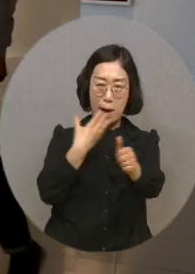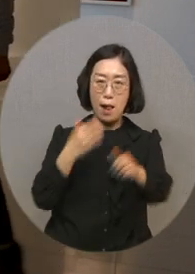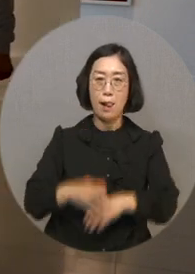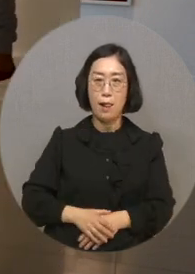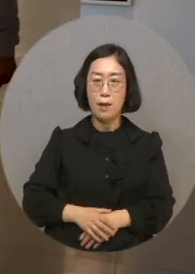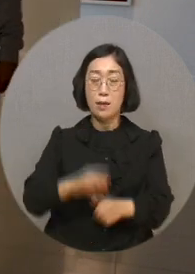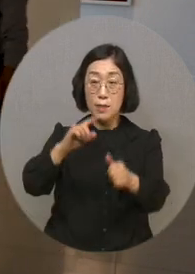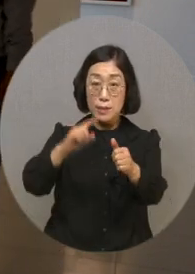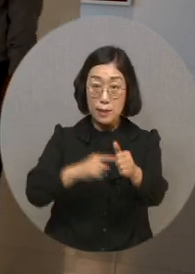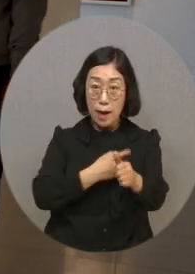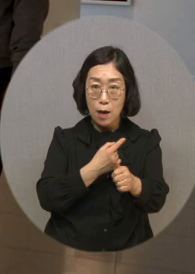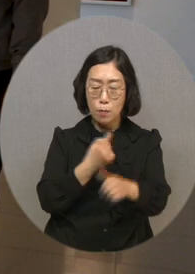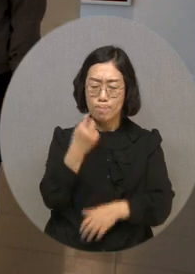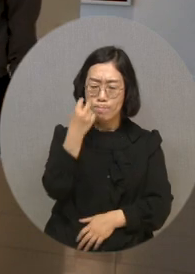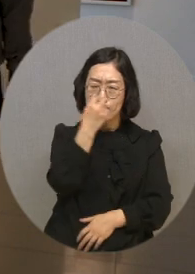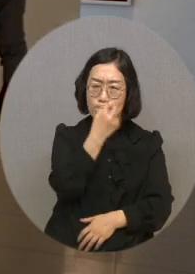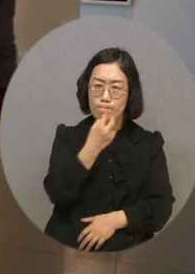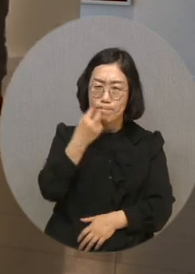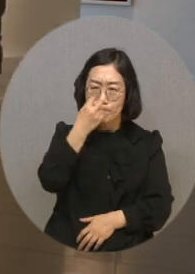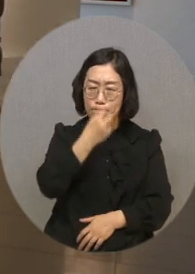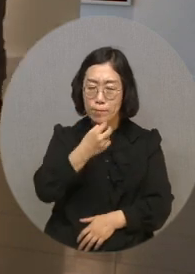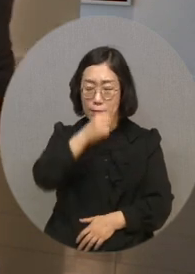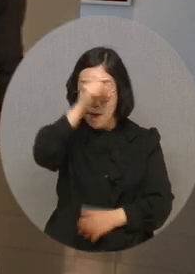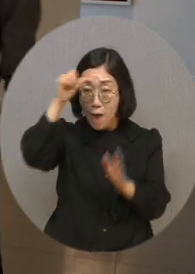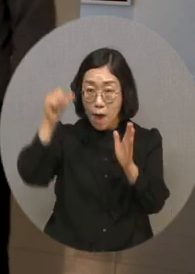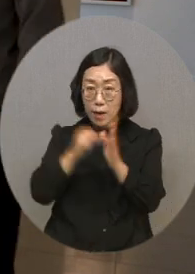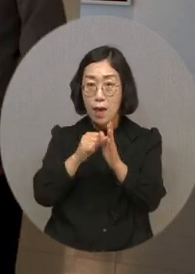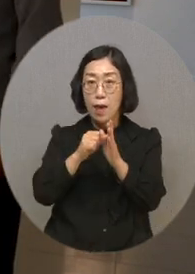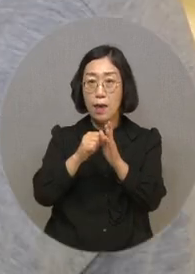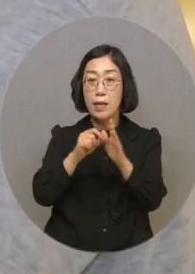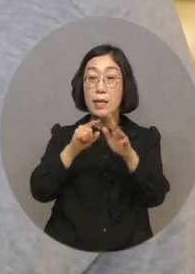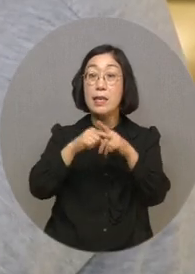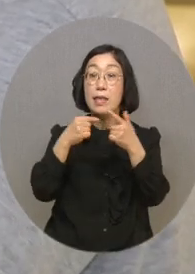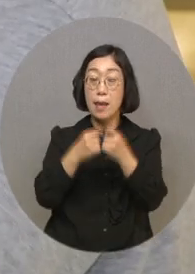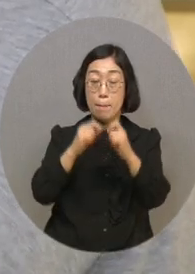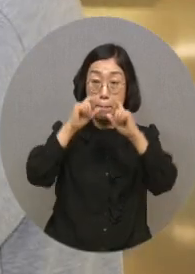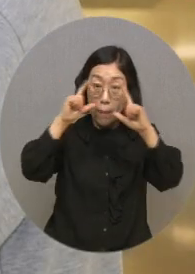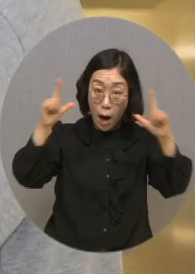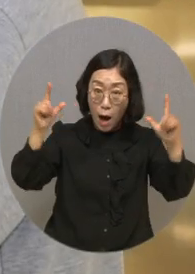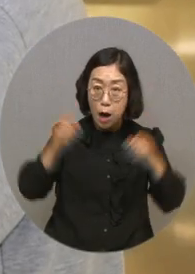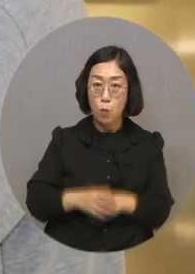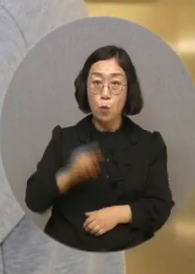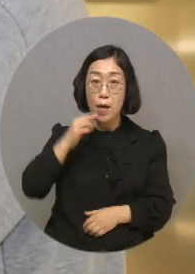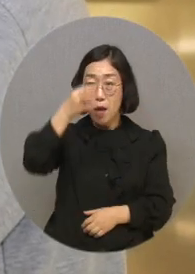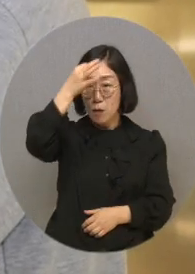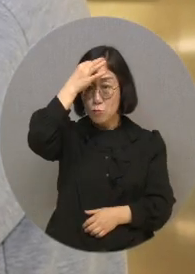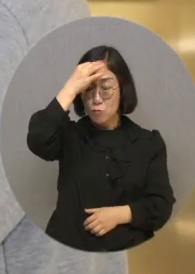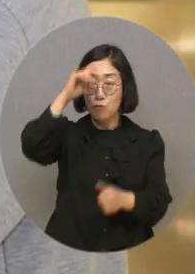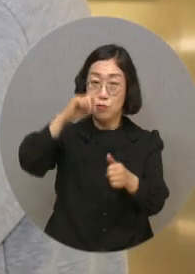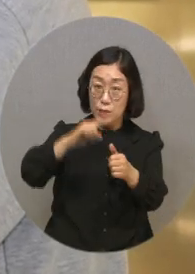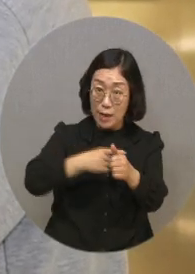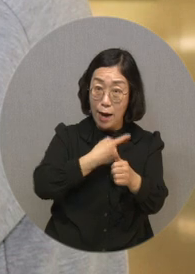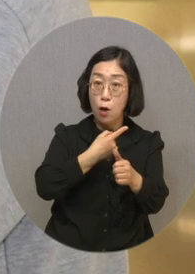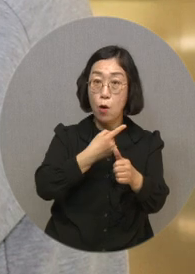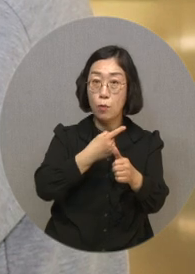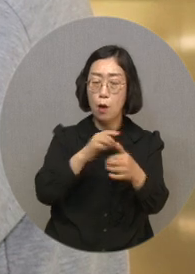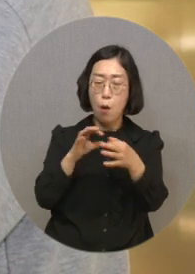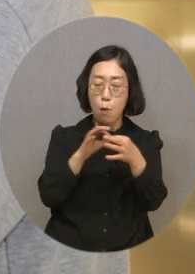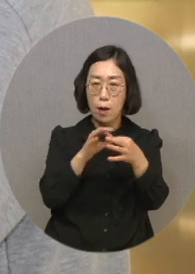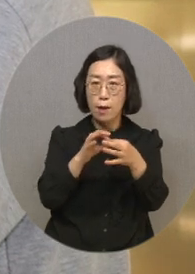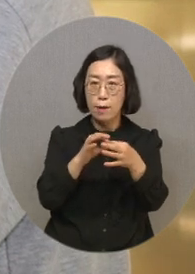자연에 대한 고찰을 통해 생의 의미를 이해하고 예술의 원형인 자연과의 관계를